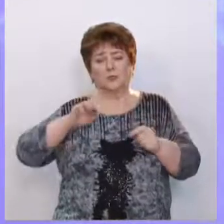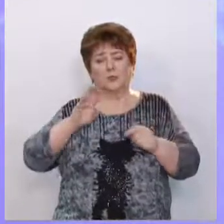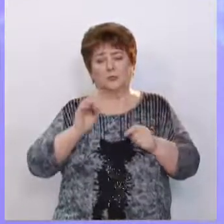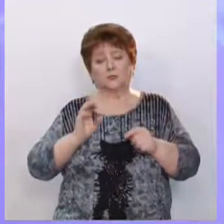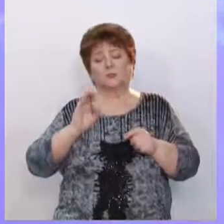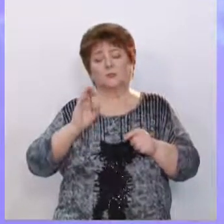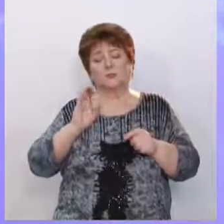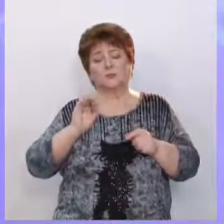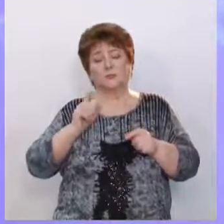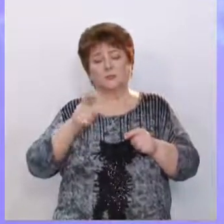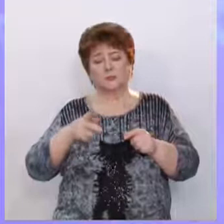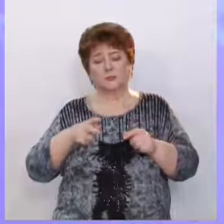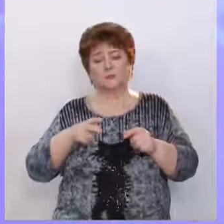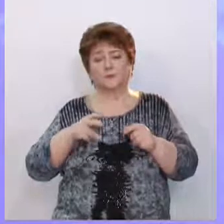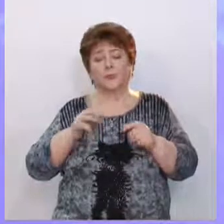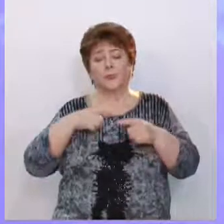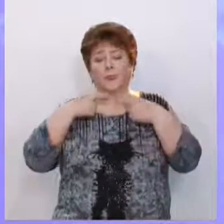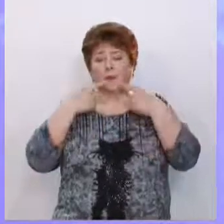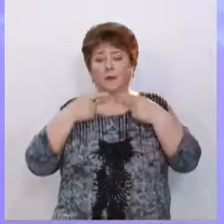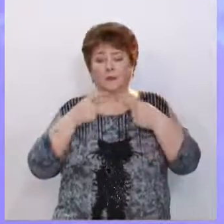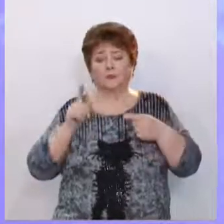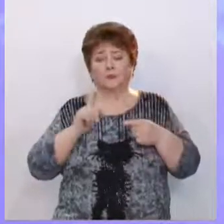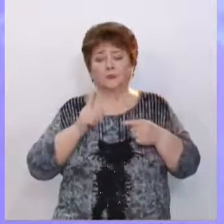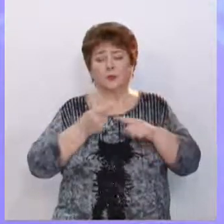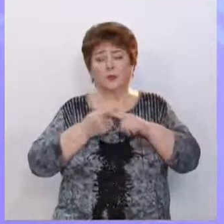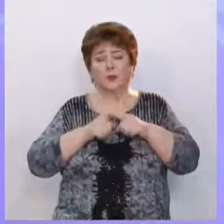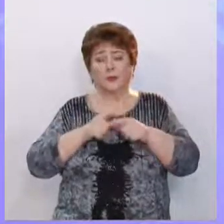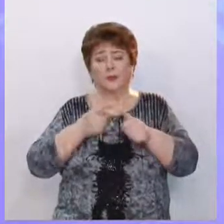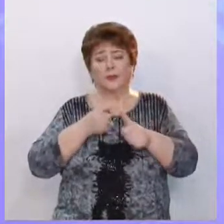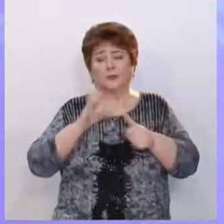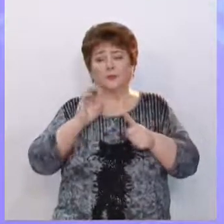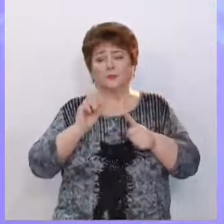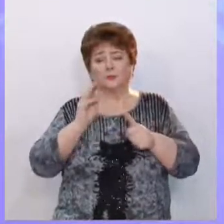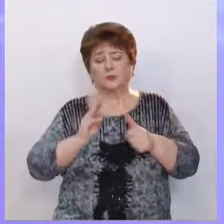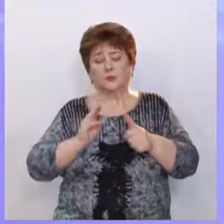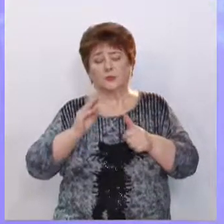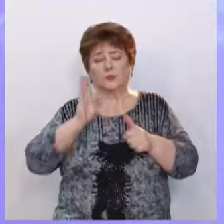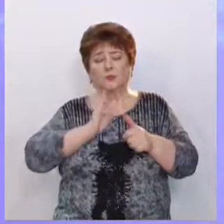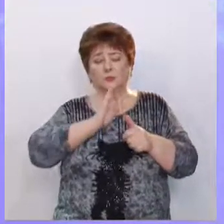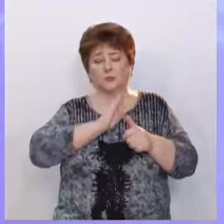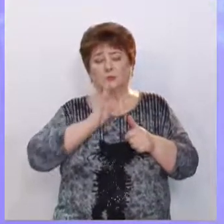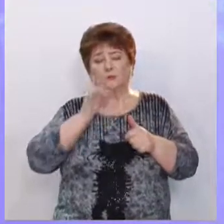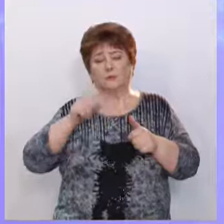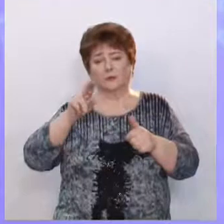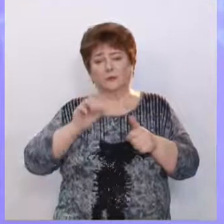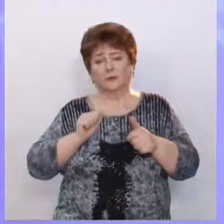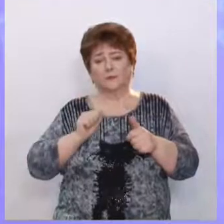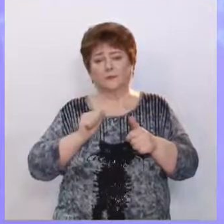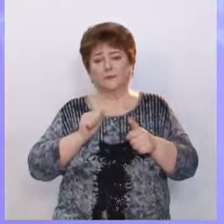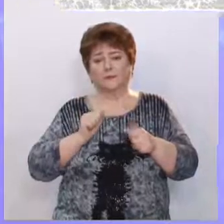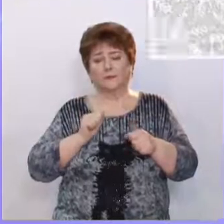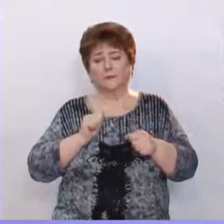согласных. Он сообщает: это имя существительное женского рода.